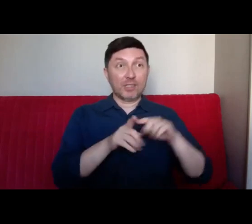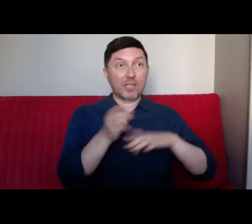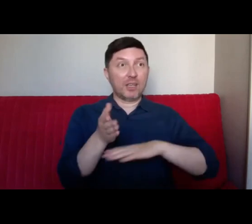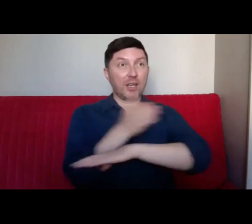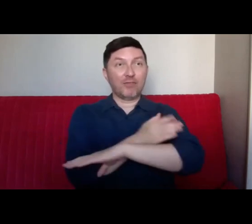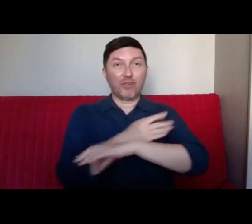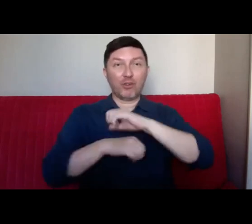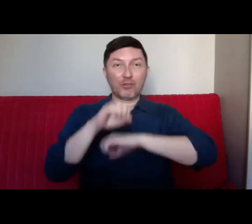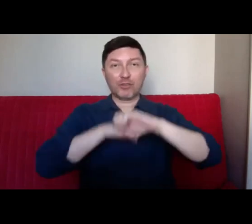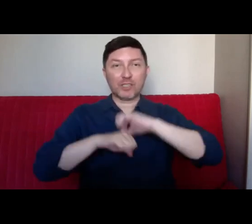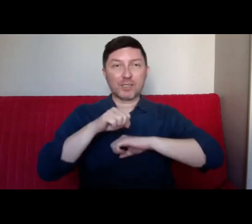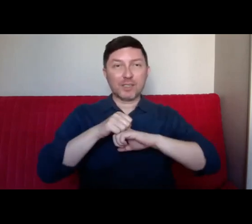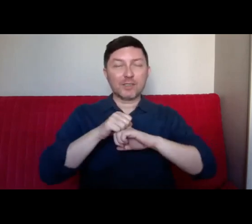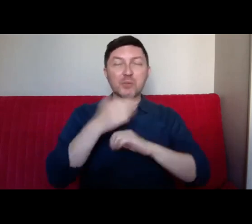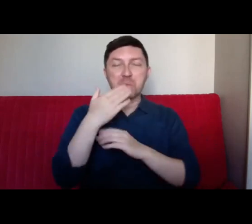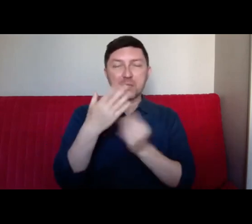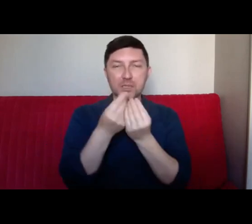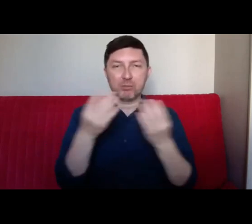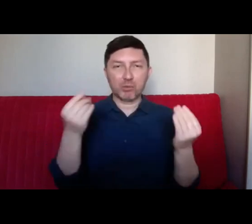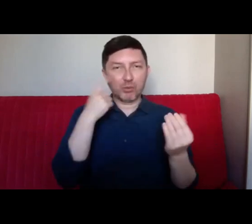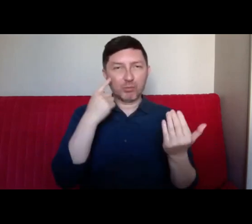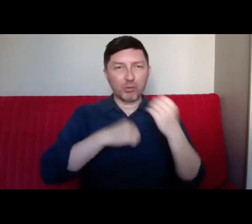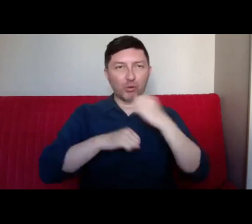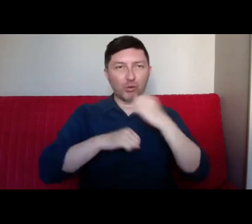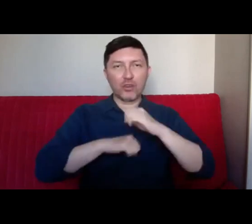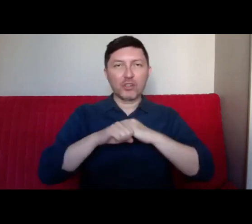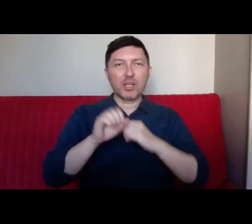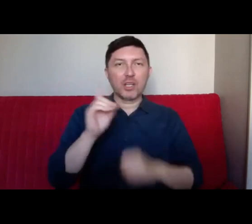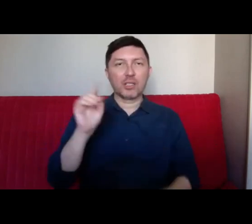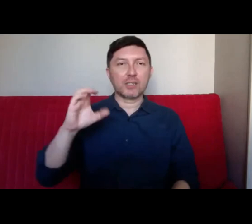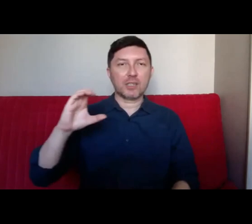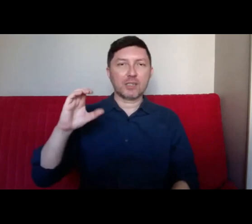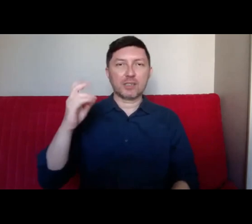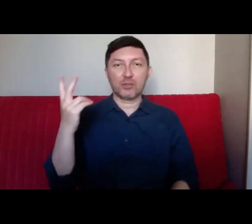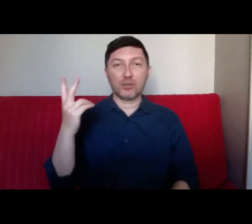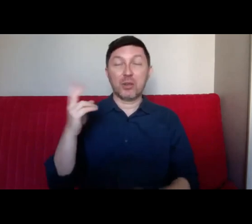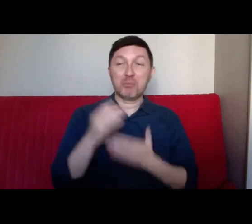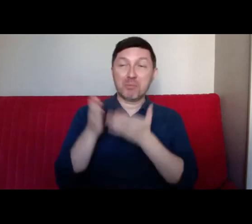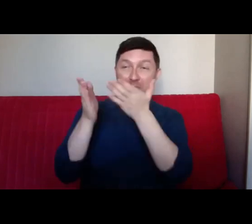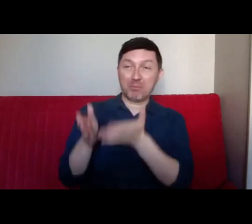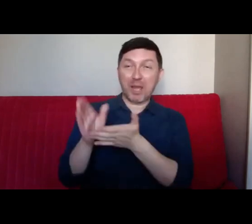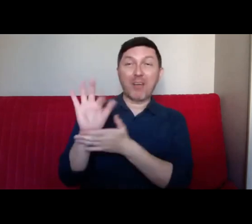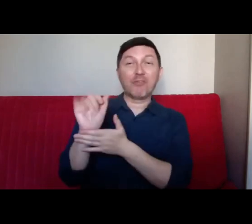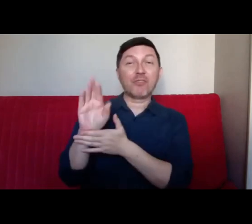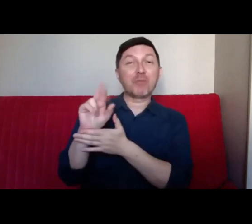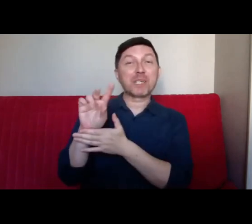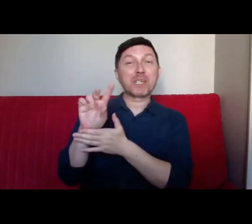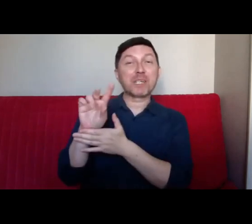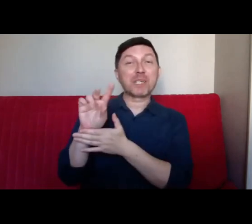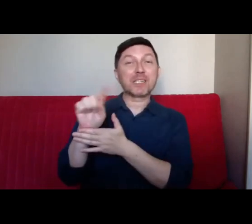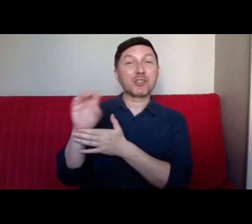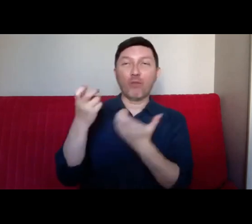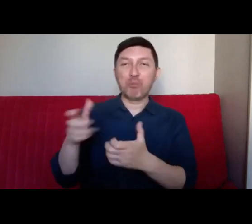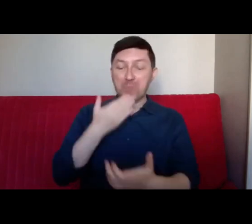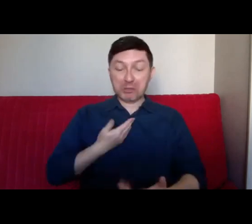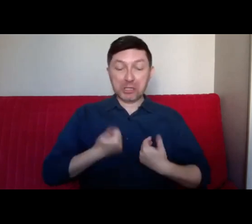pour mener à bien Desk 2. Je voudrais du coup remercier Fabrizio qui ne voulait pas se remercier lui-même. Donc, merci